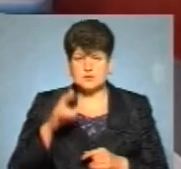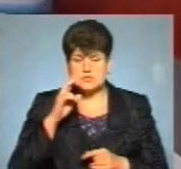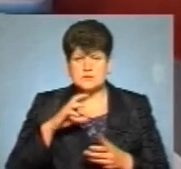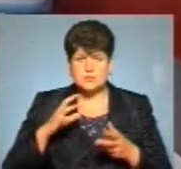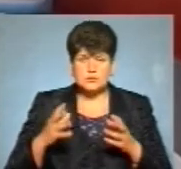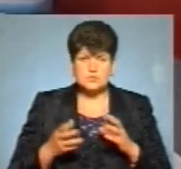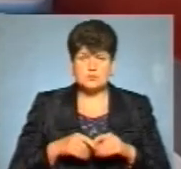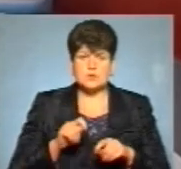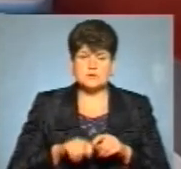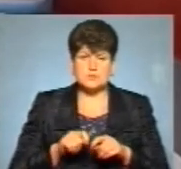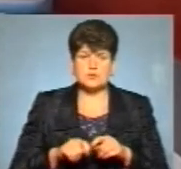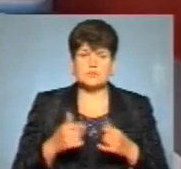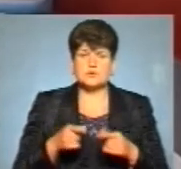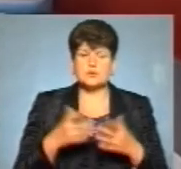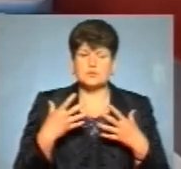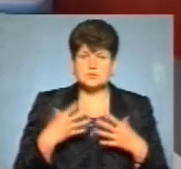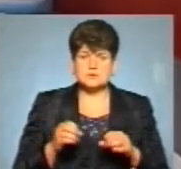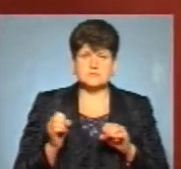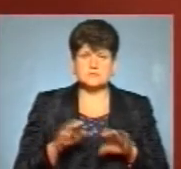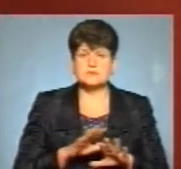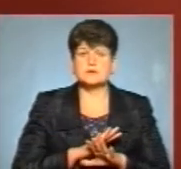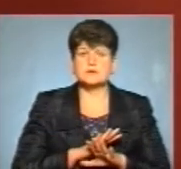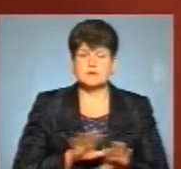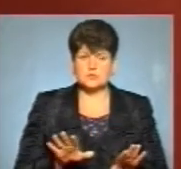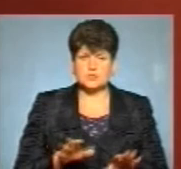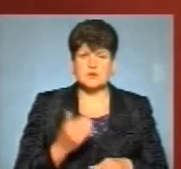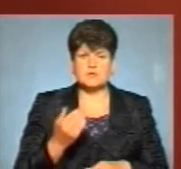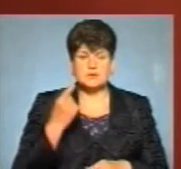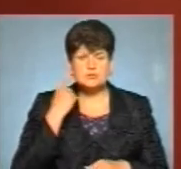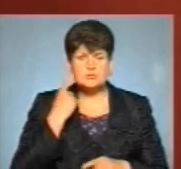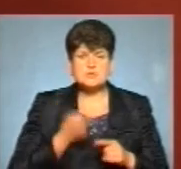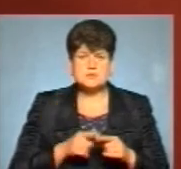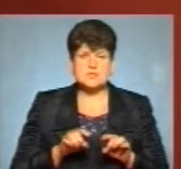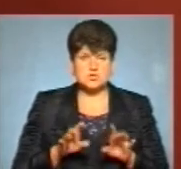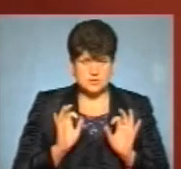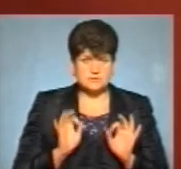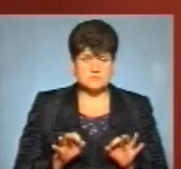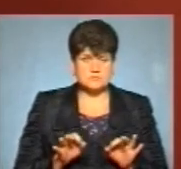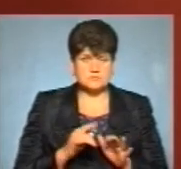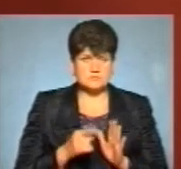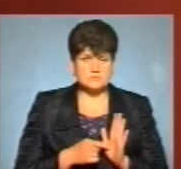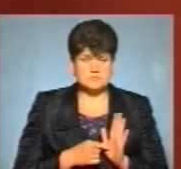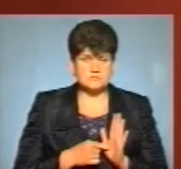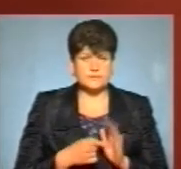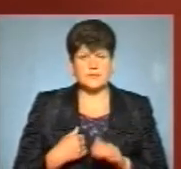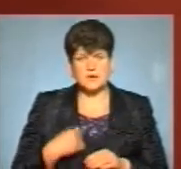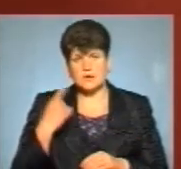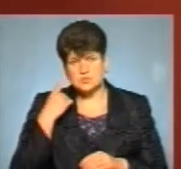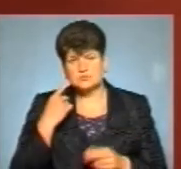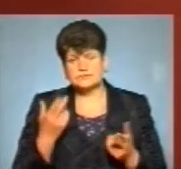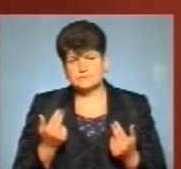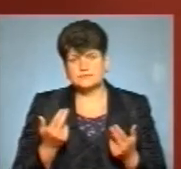підсумкову атестацію вони вже проходити не будуть. На вашу думку, чи таке рішення є правильним? Я думаю, що